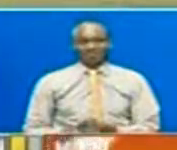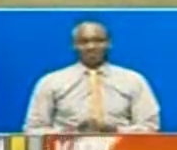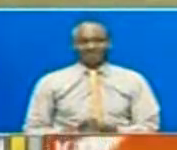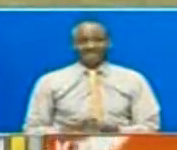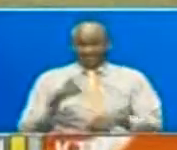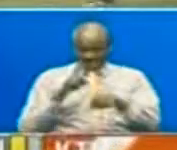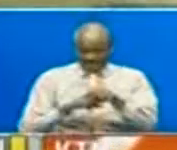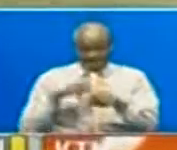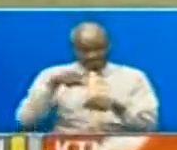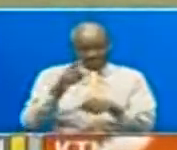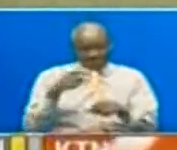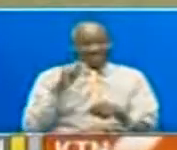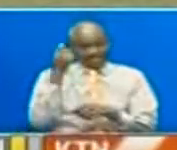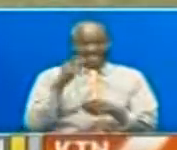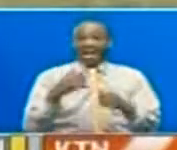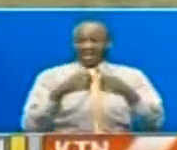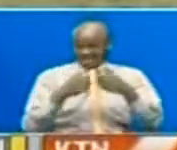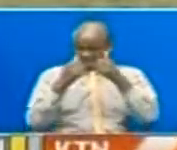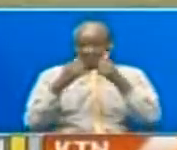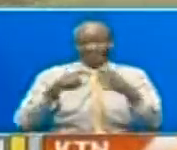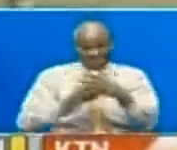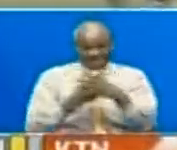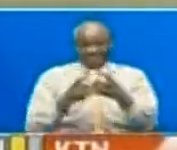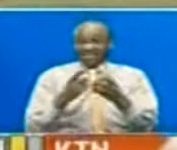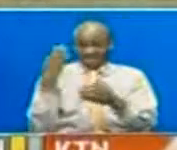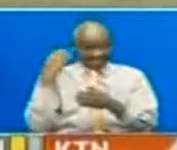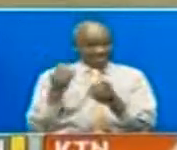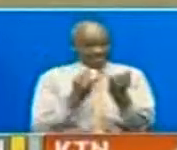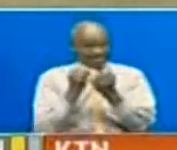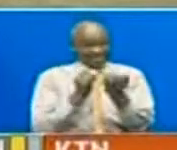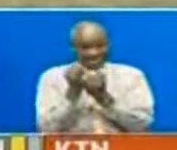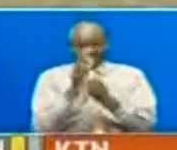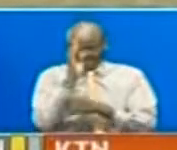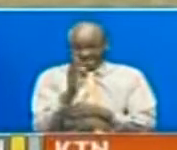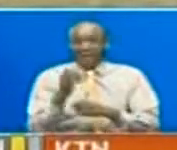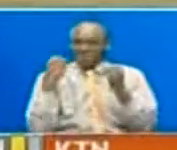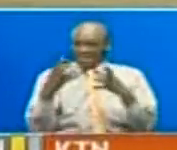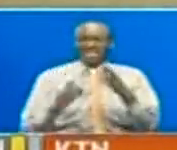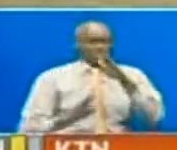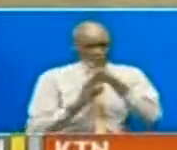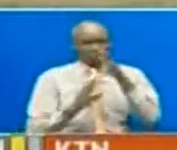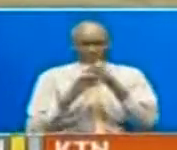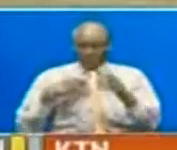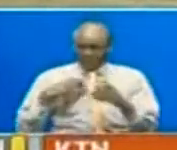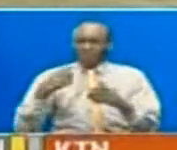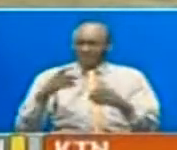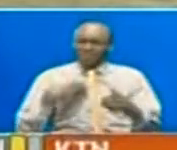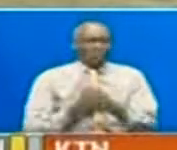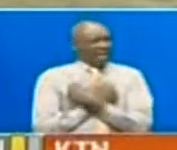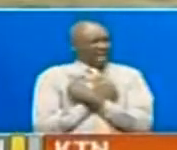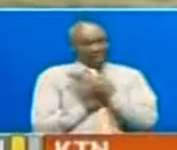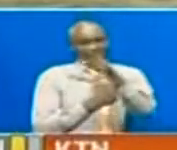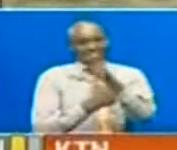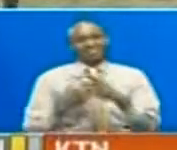Baada ya michuano kuwania taji la Kenya Cup kurejea wikendi iliyopita, upinzani mkali kati ya mibabe wa raga nchini unazidi kuwavutia wengi wanaoenzi